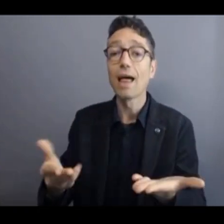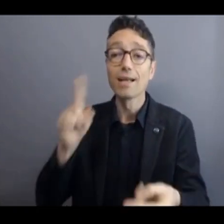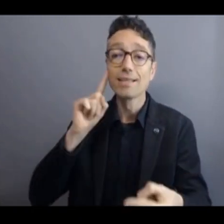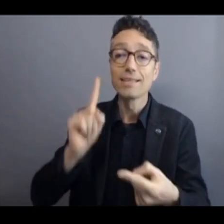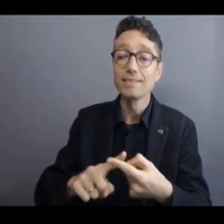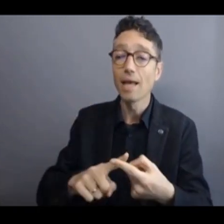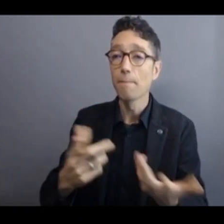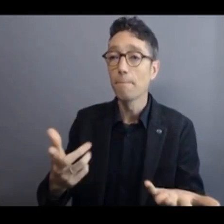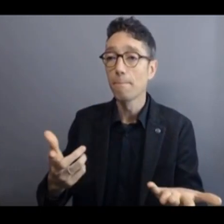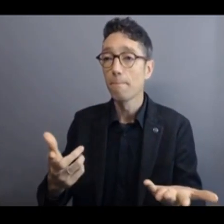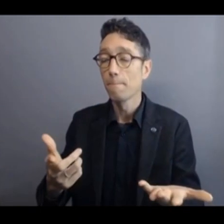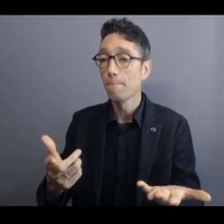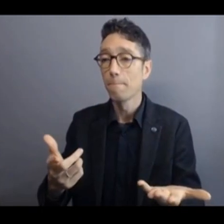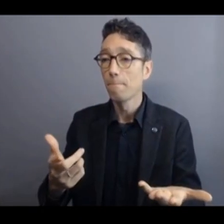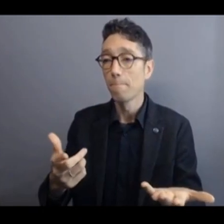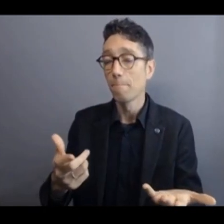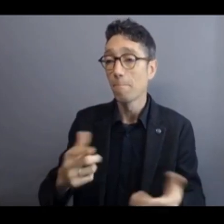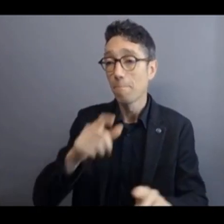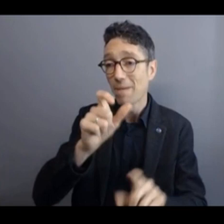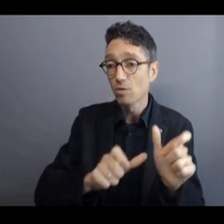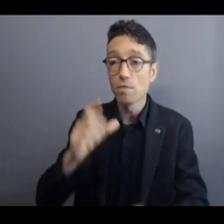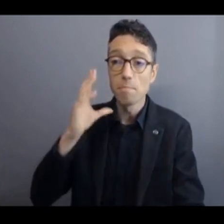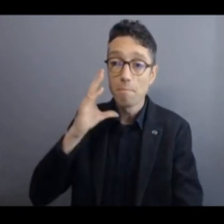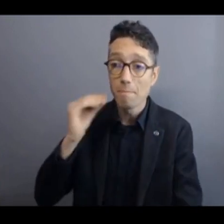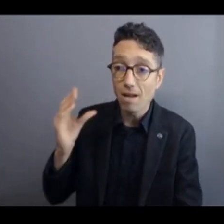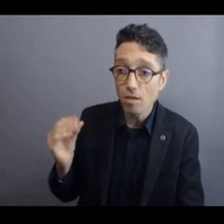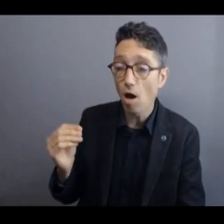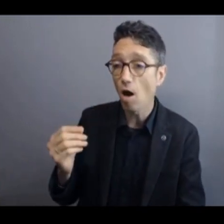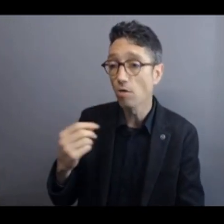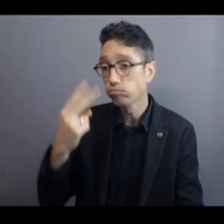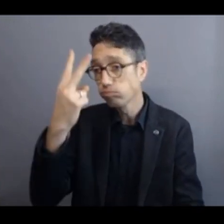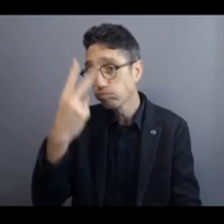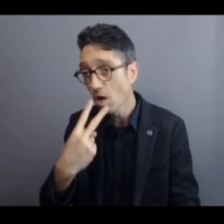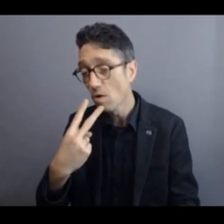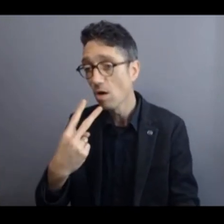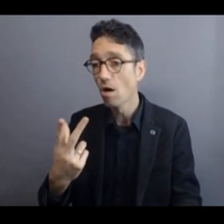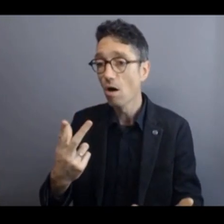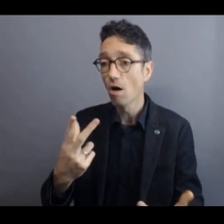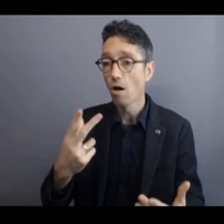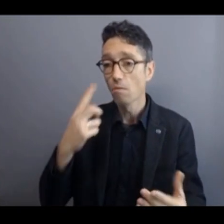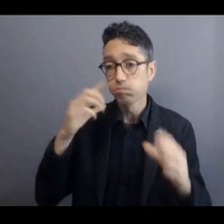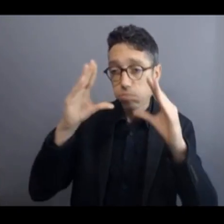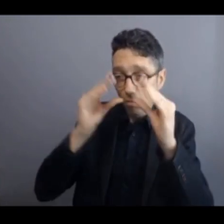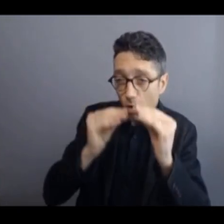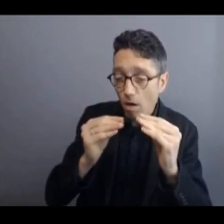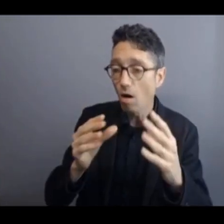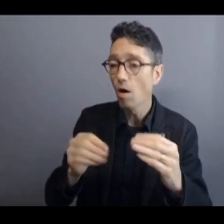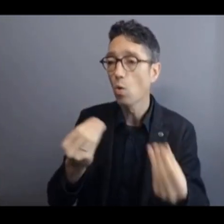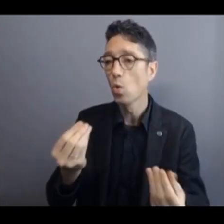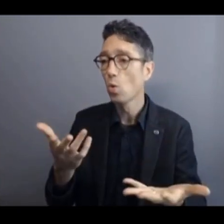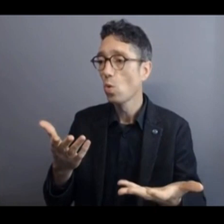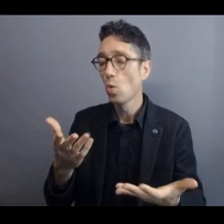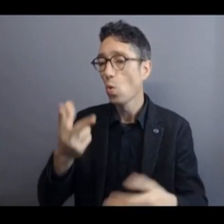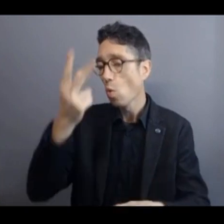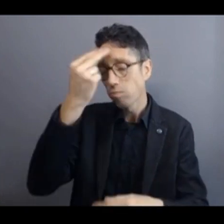pour les personnes malentendantes ou malvoyantes, non-voyantes ou avec une compréhension différente. Est-ce qu'il existe des